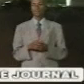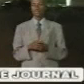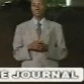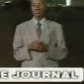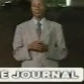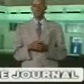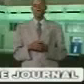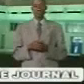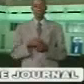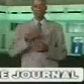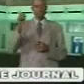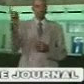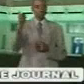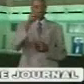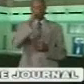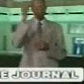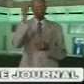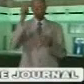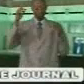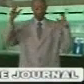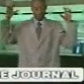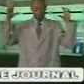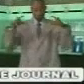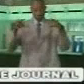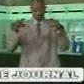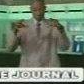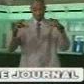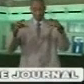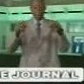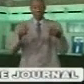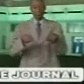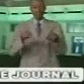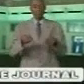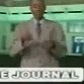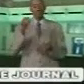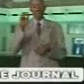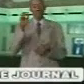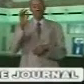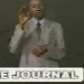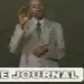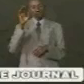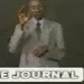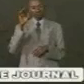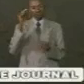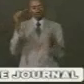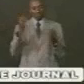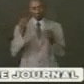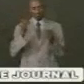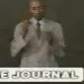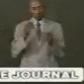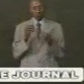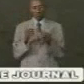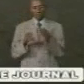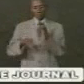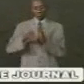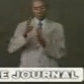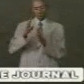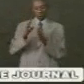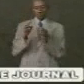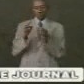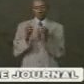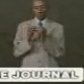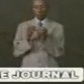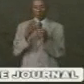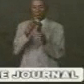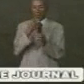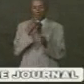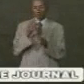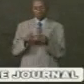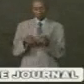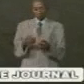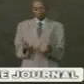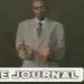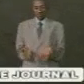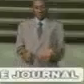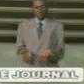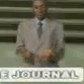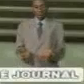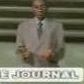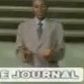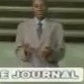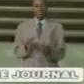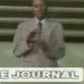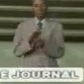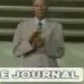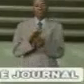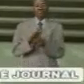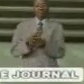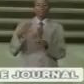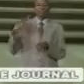du monde entier sont braqués sur la capitale Kinshasa qui accueille dans quelques heures le 14e sommet de la francophonie. Plusieurs délégations